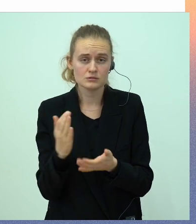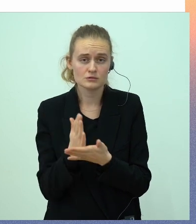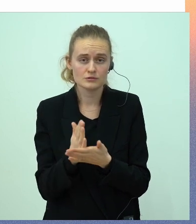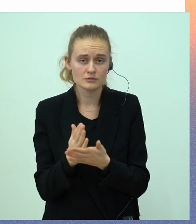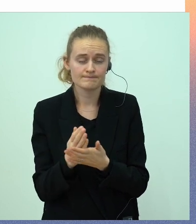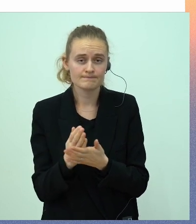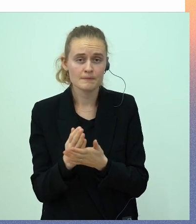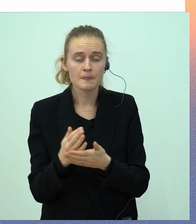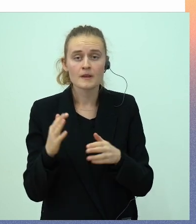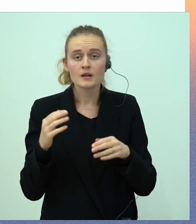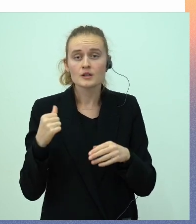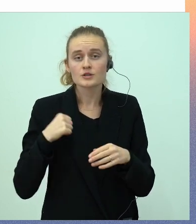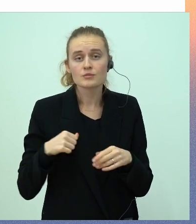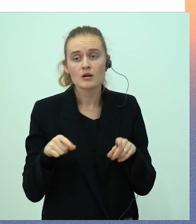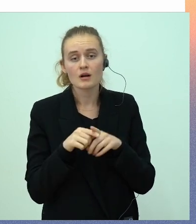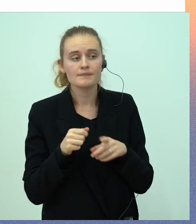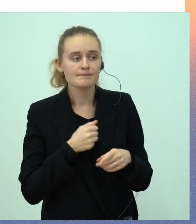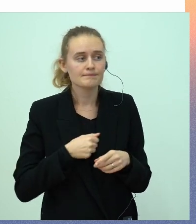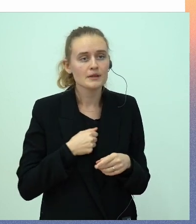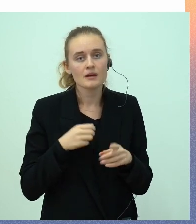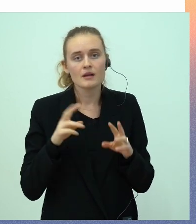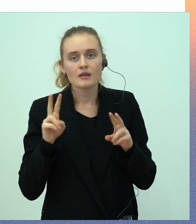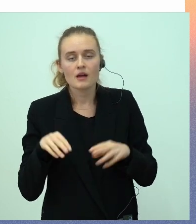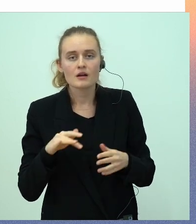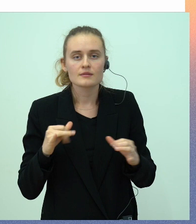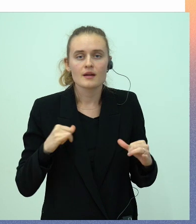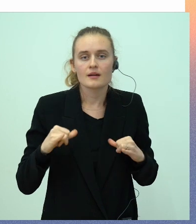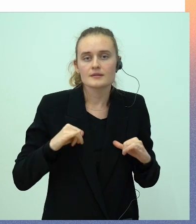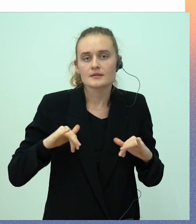Tad žmonės visgi baiminasi, nežino, ką su tuo daryti.